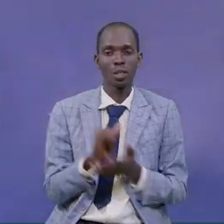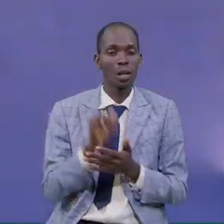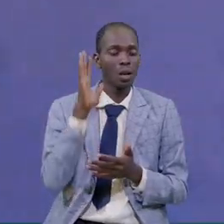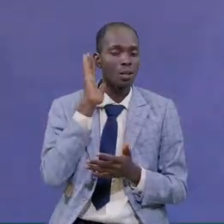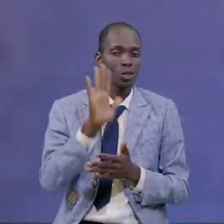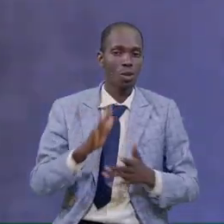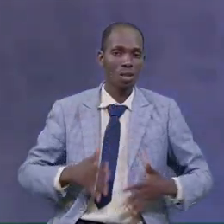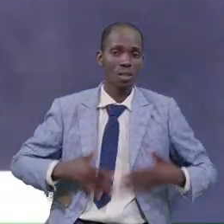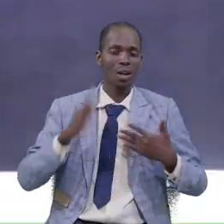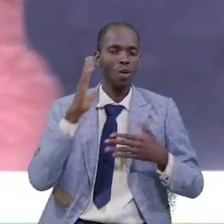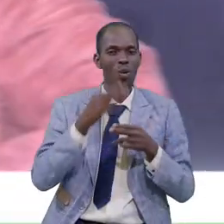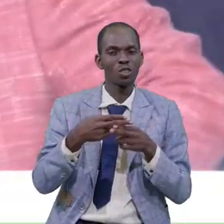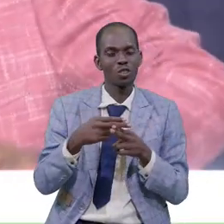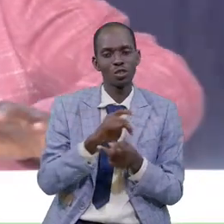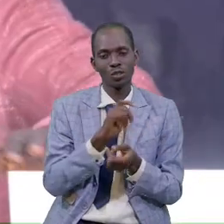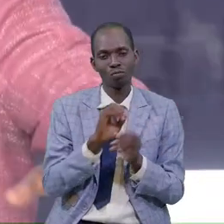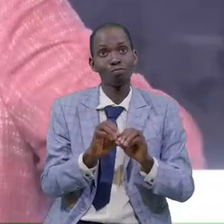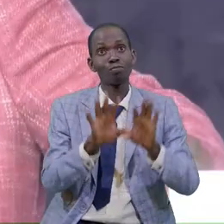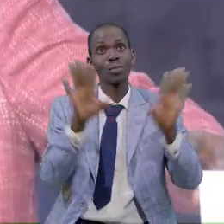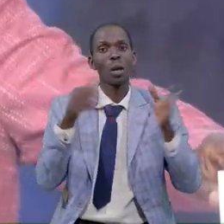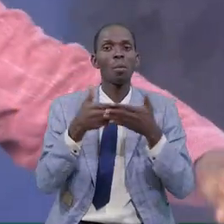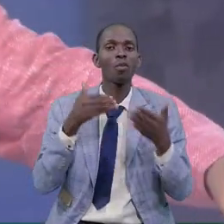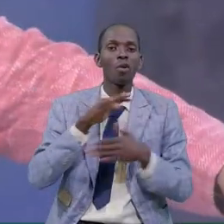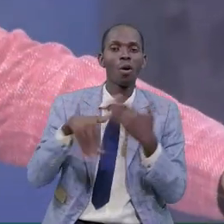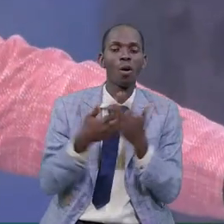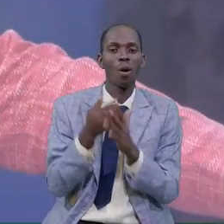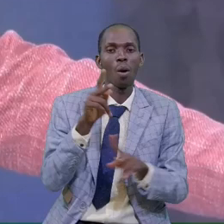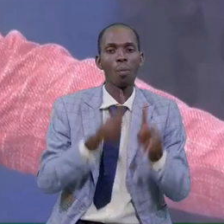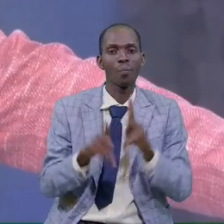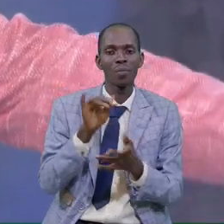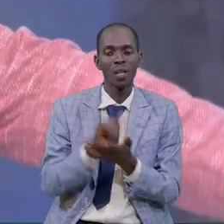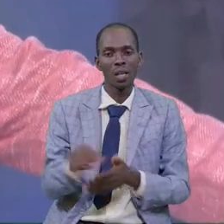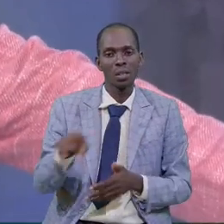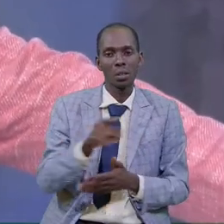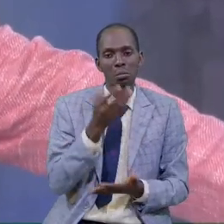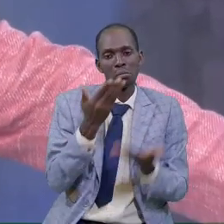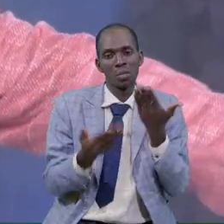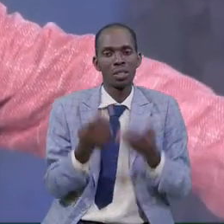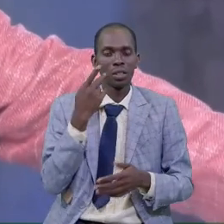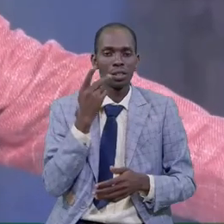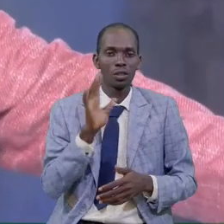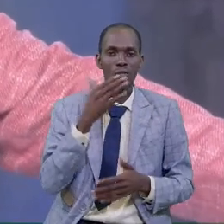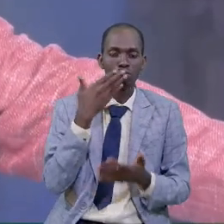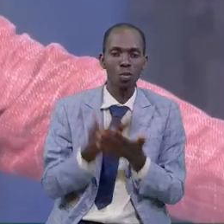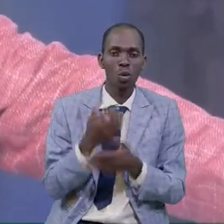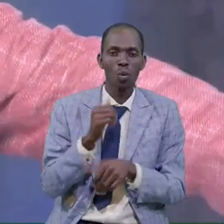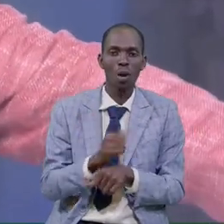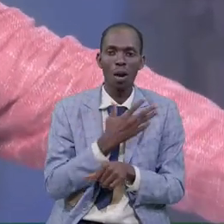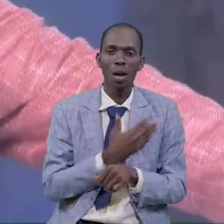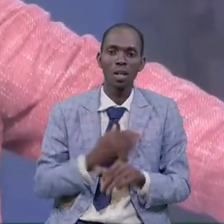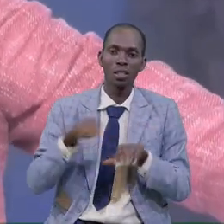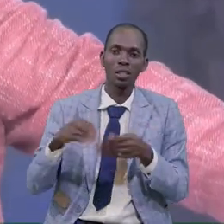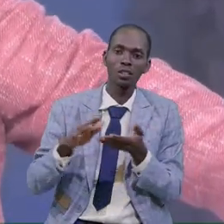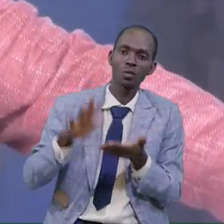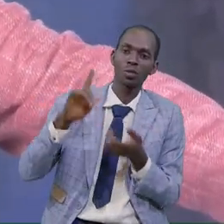leur lumière luise devant les hommes afin qu'ils voient vos bonnes œuvres et qu'ils glorifient Dieu, votre Père qui est dans les